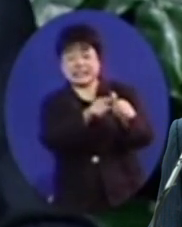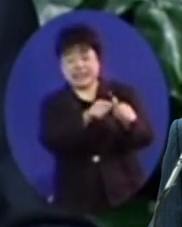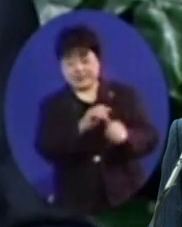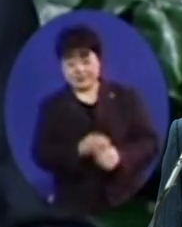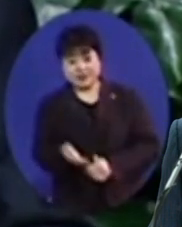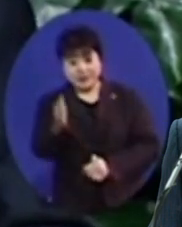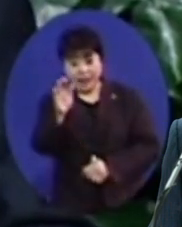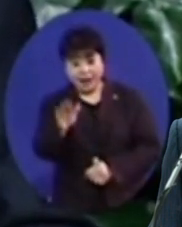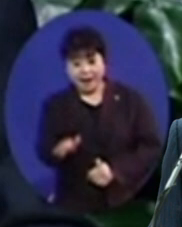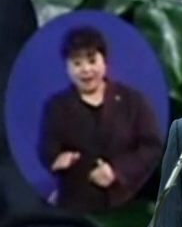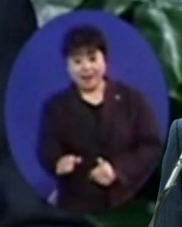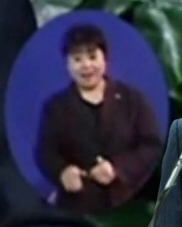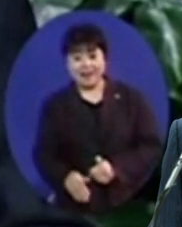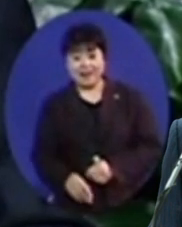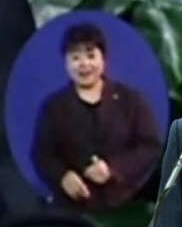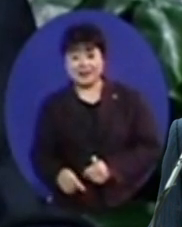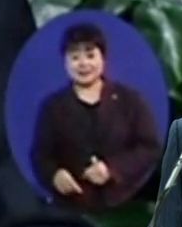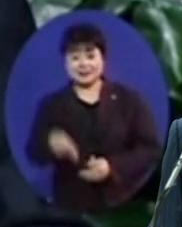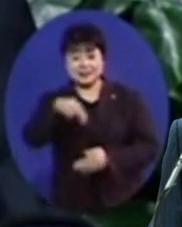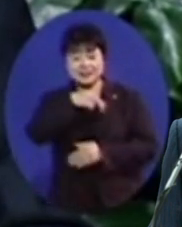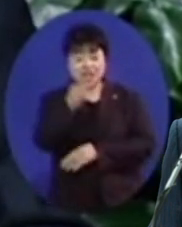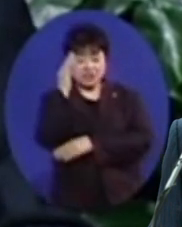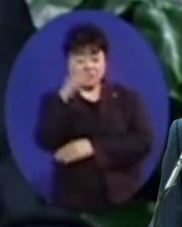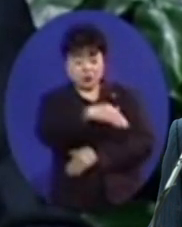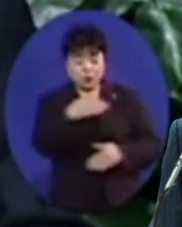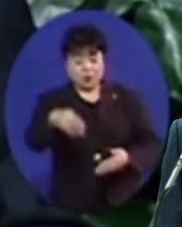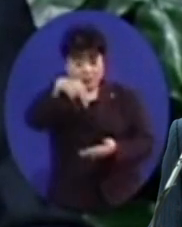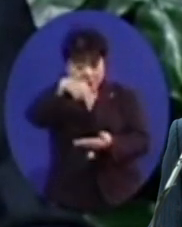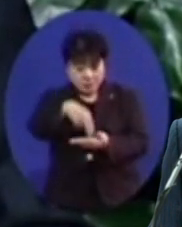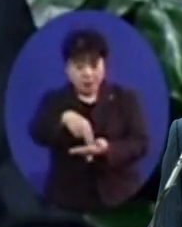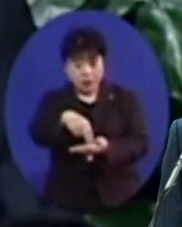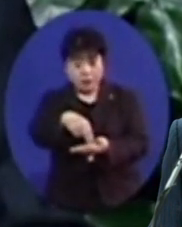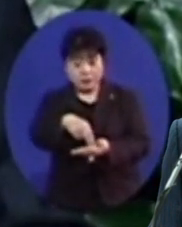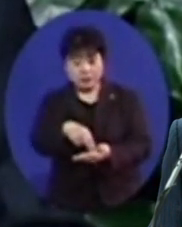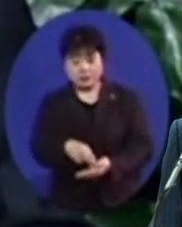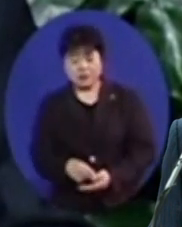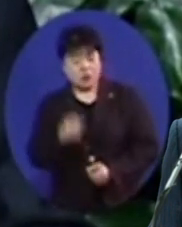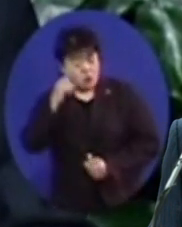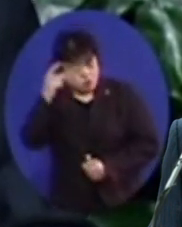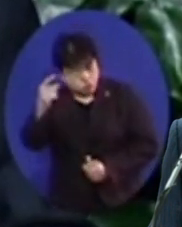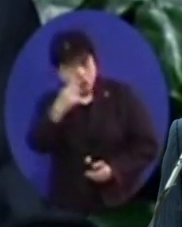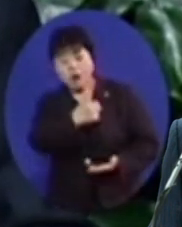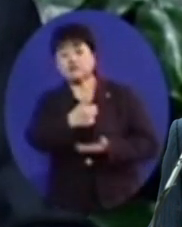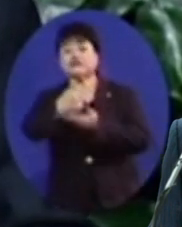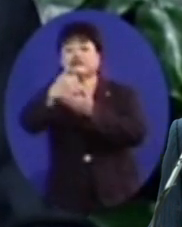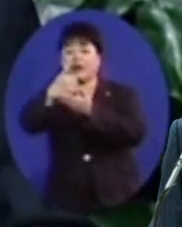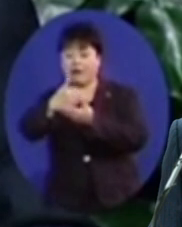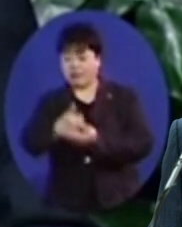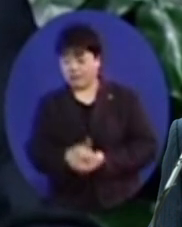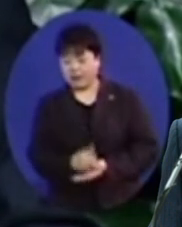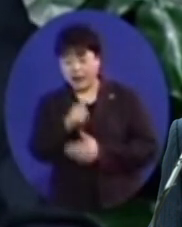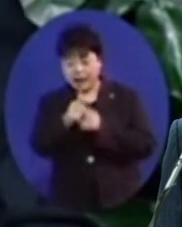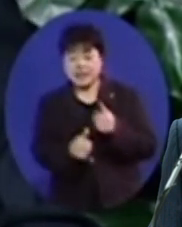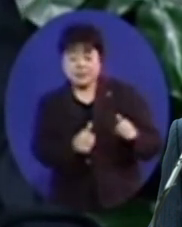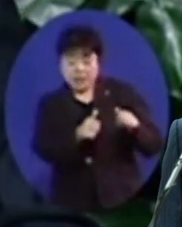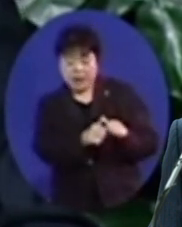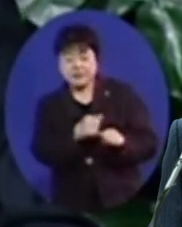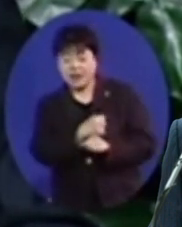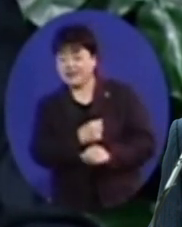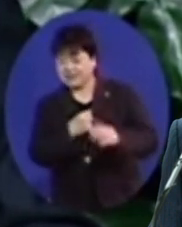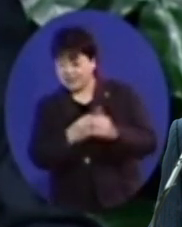그러나 강단 뒤에 서면은 그 얕잡아 보지 마십시오. 왜? 하나님의